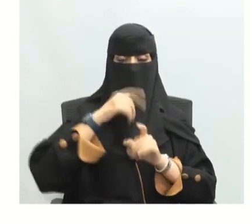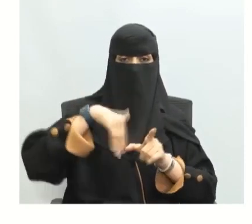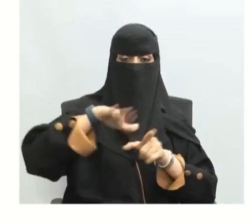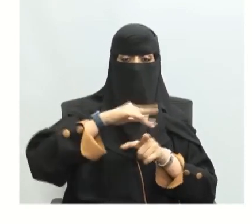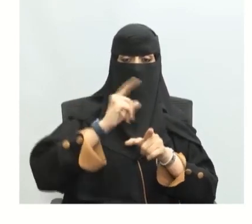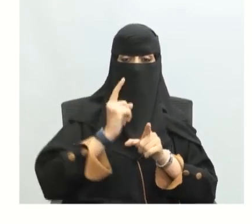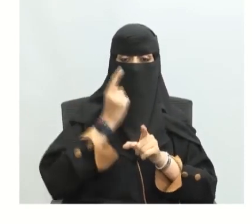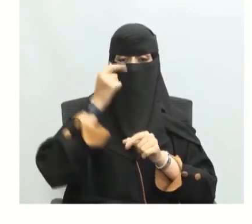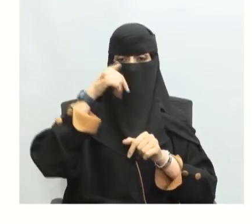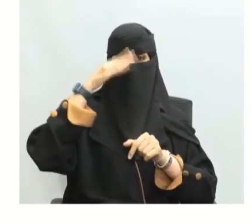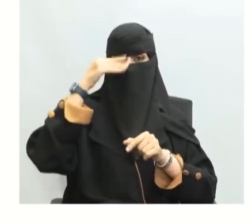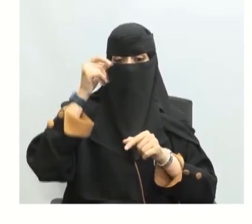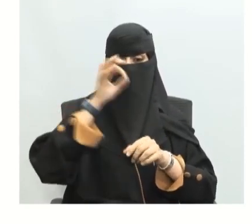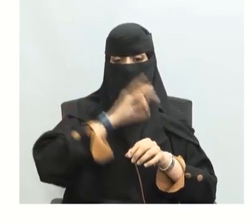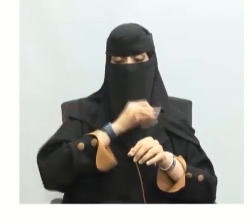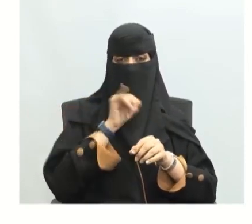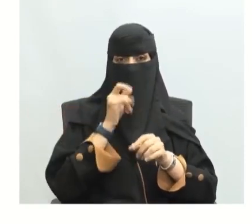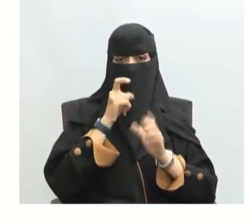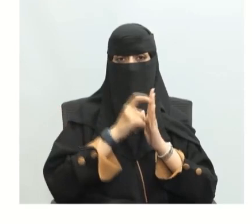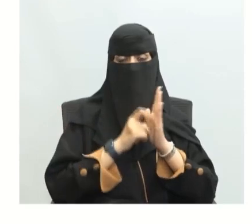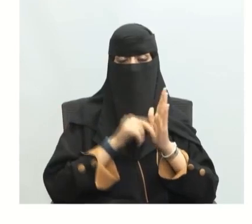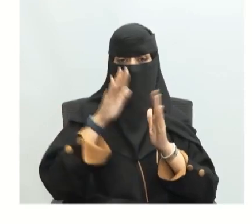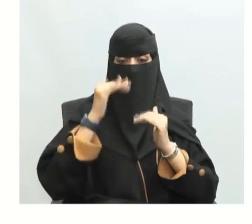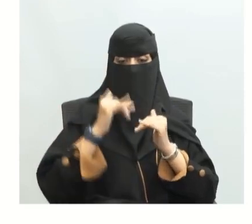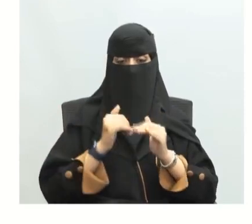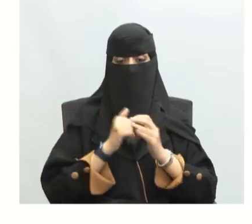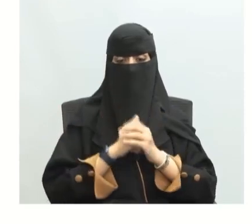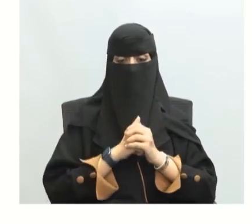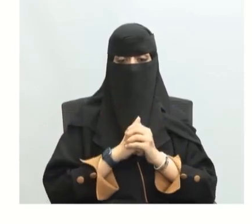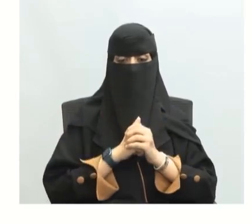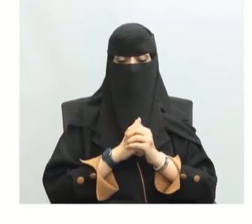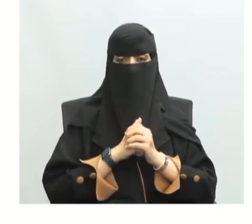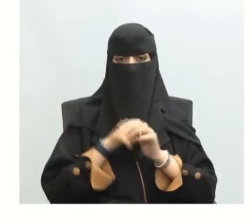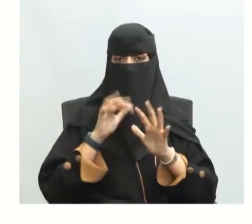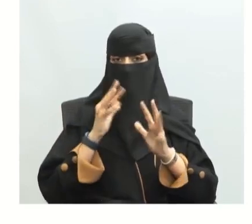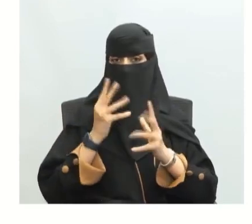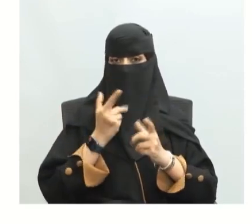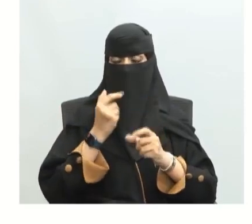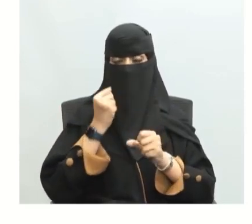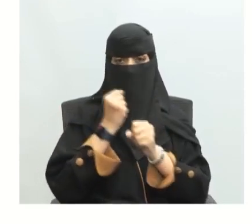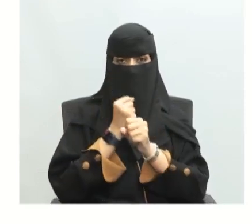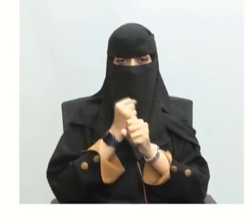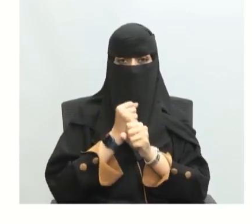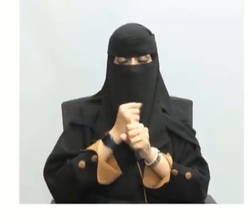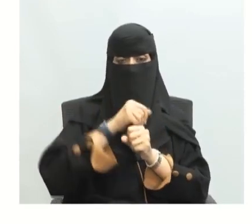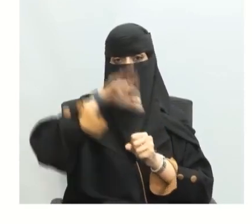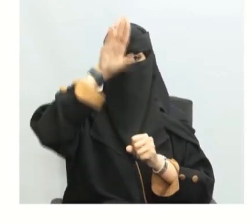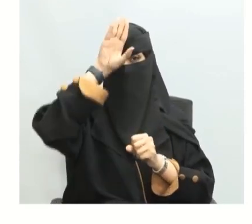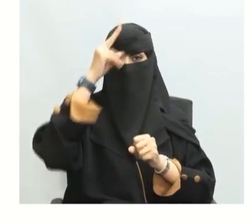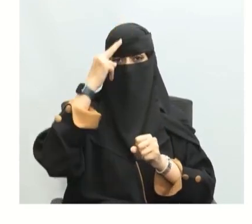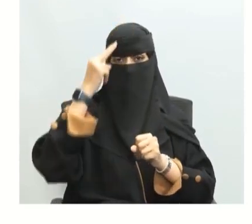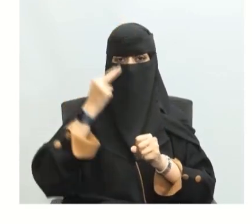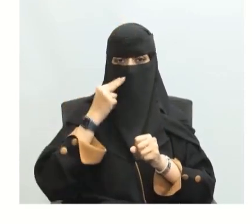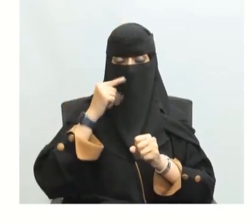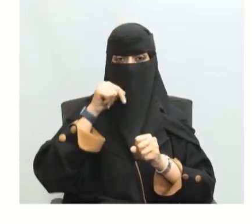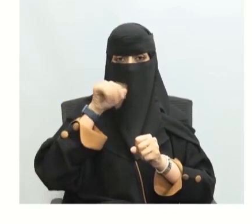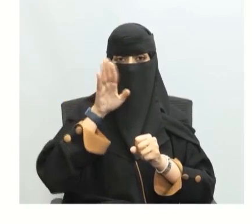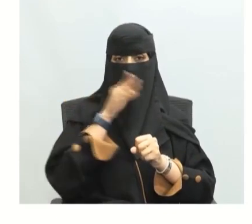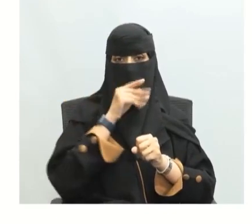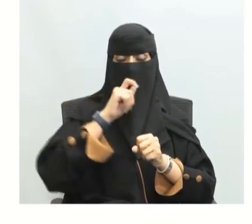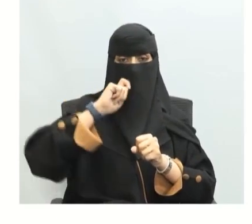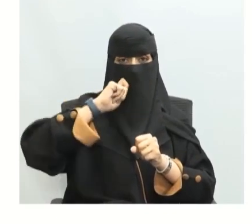الوطنيه بالاستفاده من العناصر الاتيه دور الملك عبد العزيز ورجاله في تحقيق الوحده الوطنيه